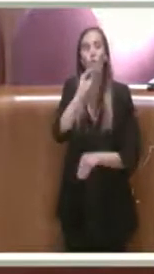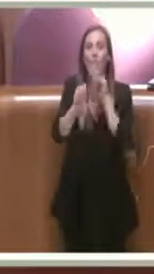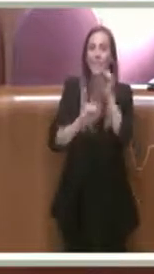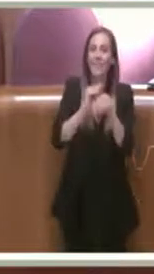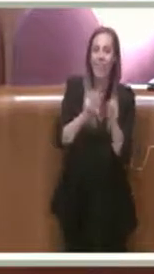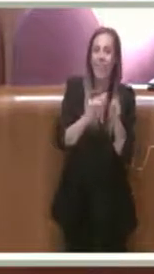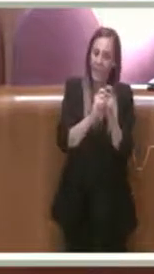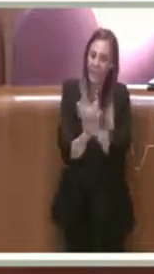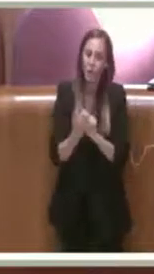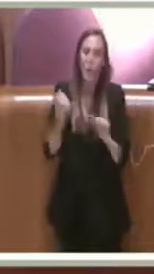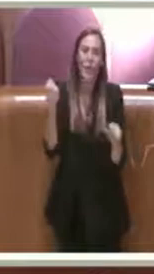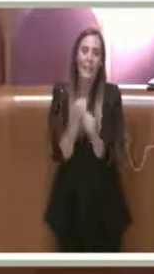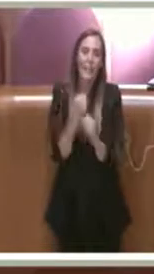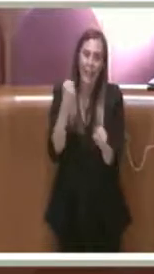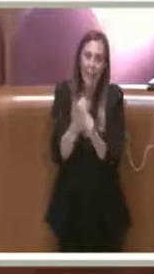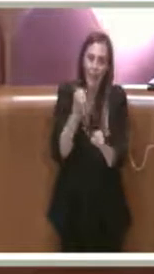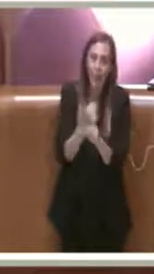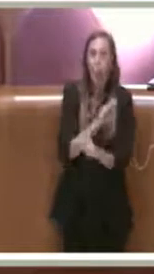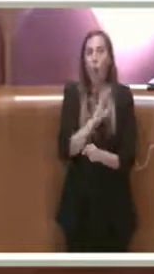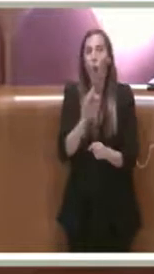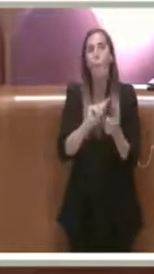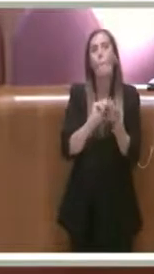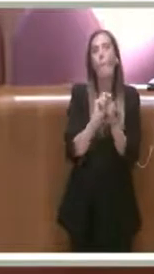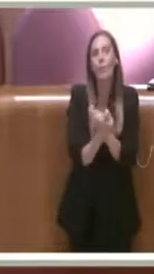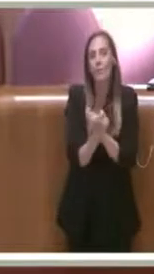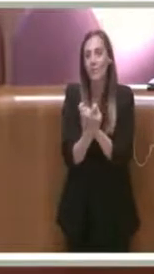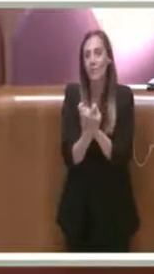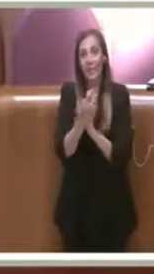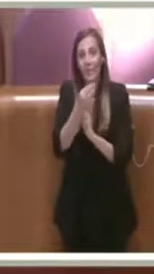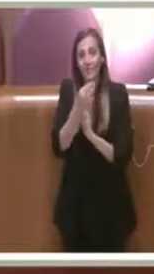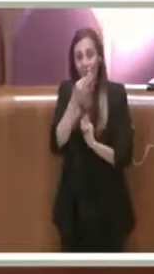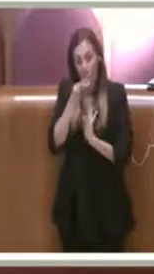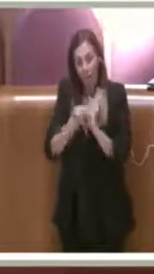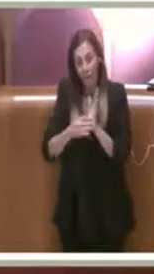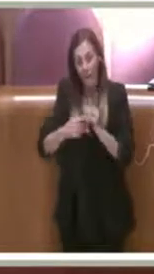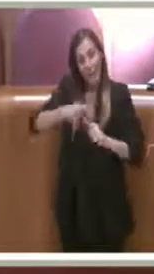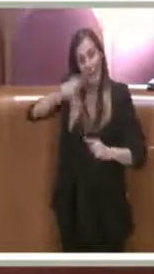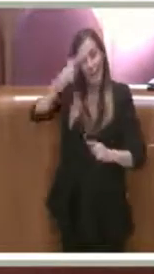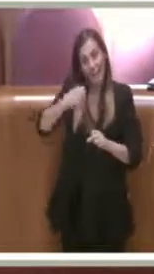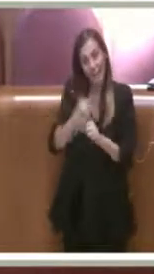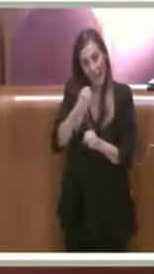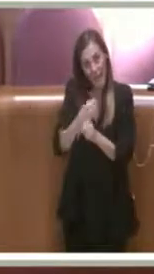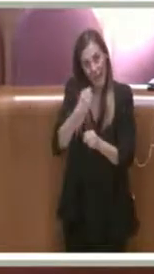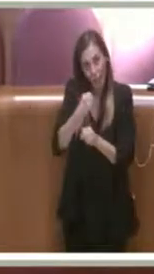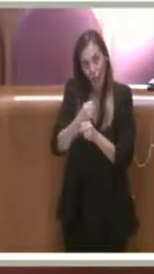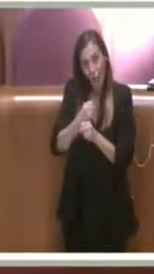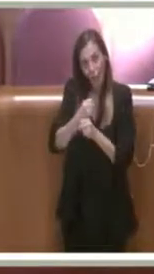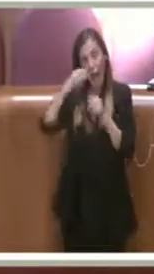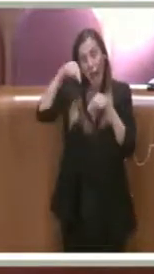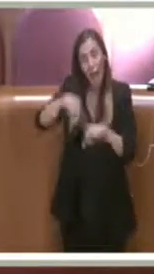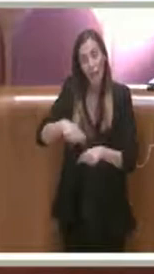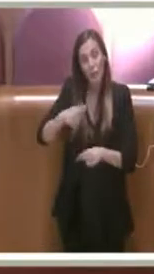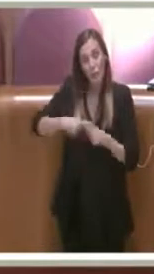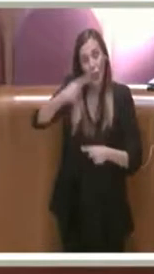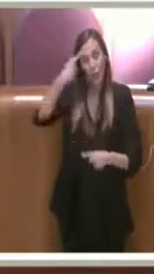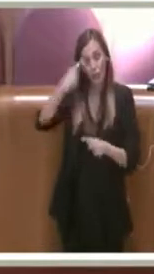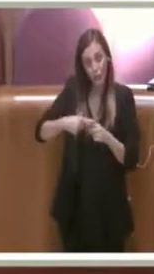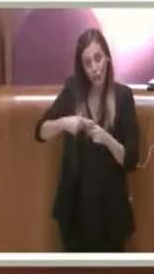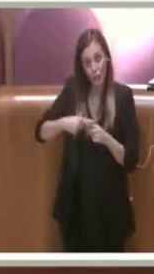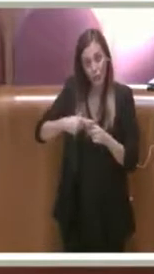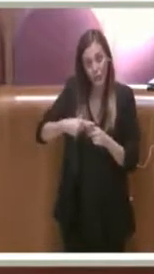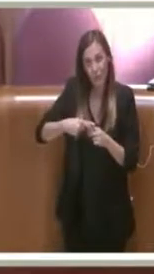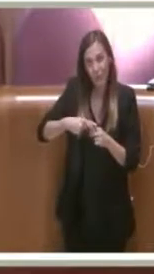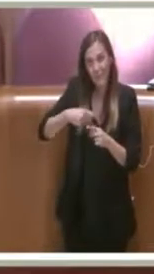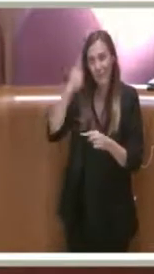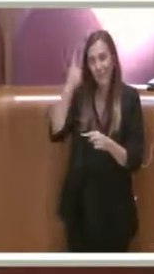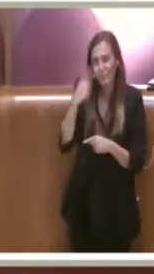anche fare una modifica, quindi inserendo un atto all'ordine dei lavori che sia iscritto all'ordine del giorno. Sulle controdedizioni ha